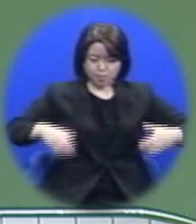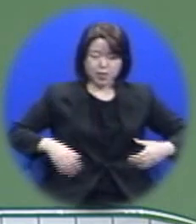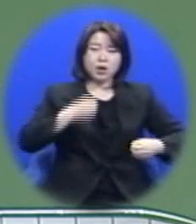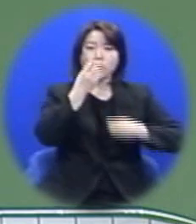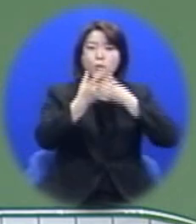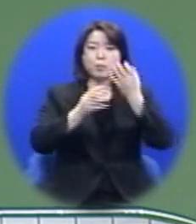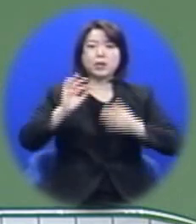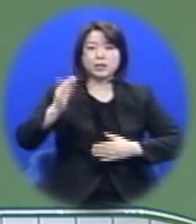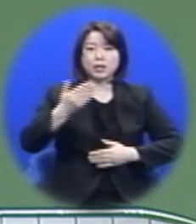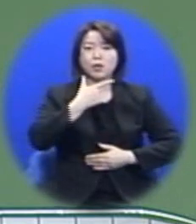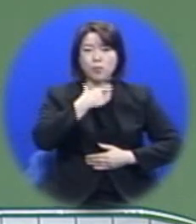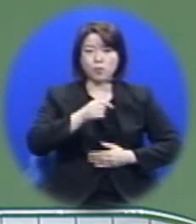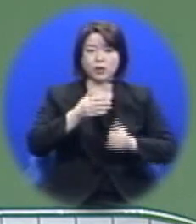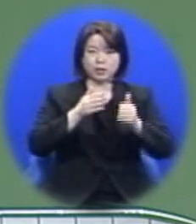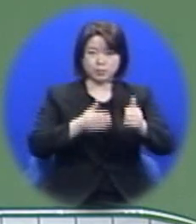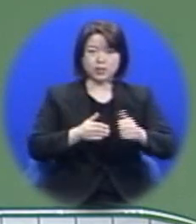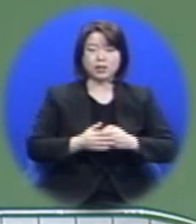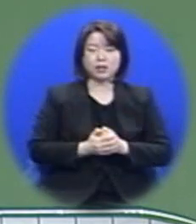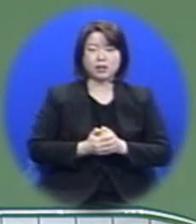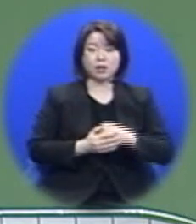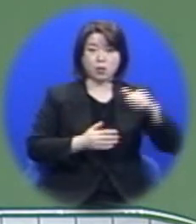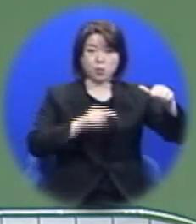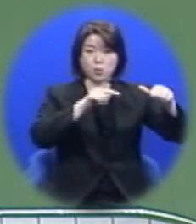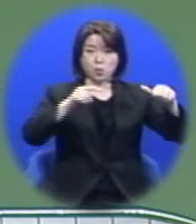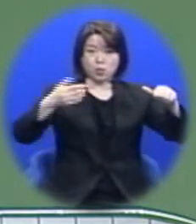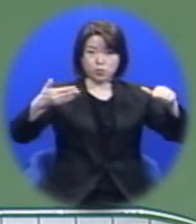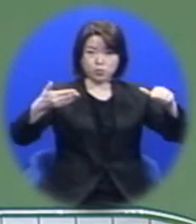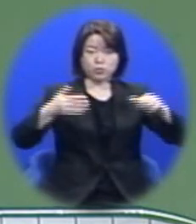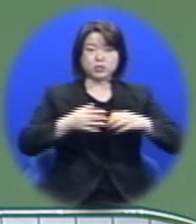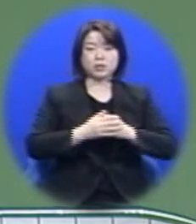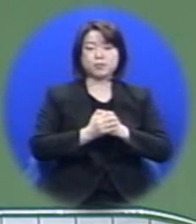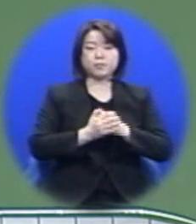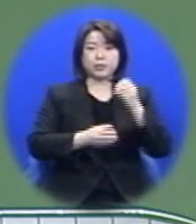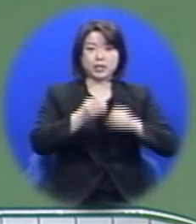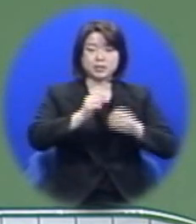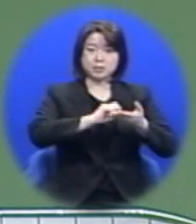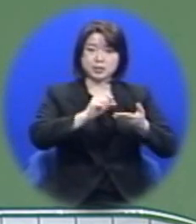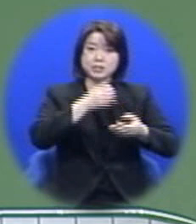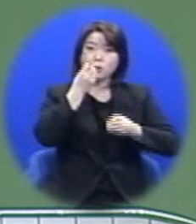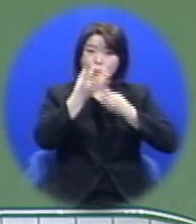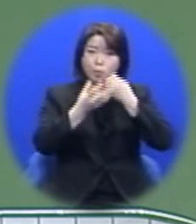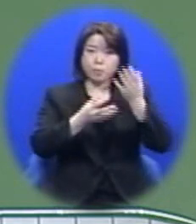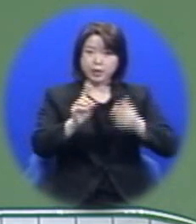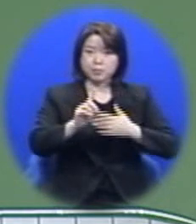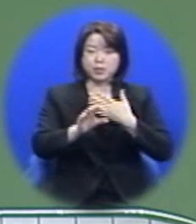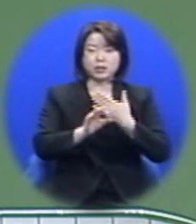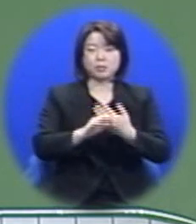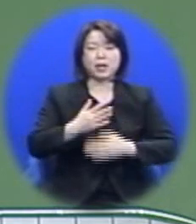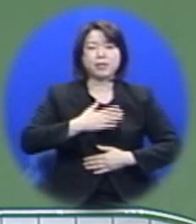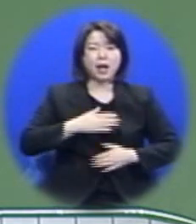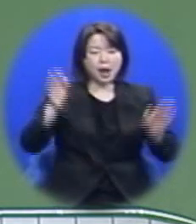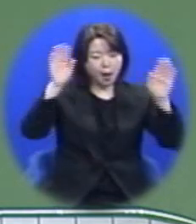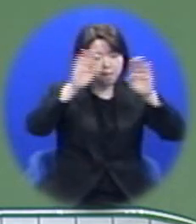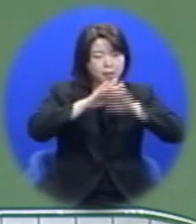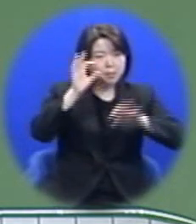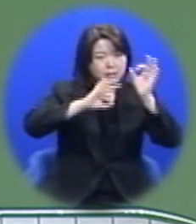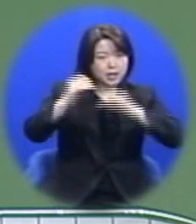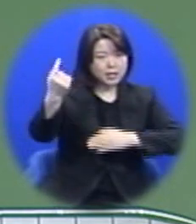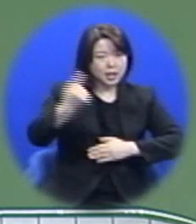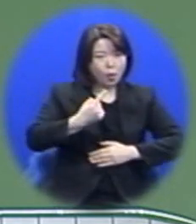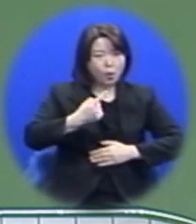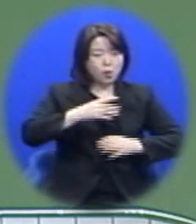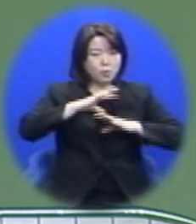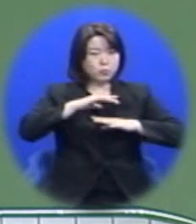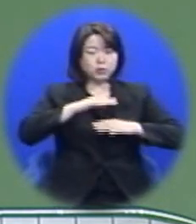바랍니다. 5절에서 9절까지 시편 기자가 그렇게 고백을 했습니다. 나는 밤에 찾아오는 공포를 두려워하지